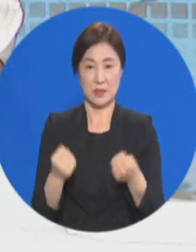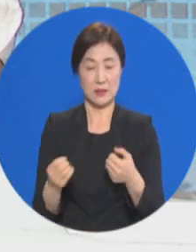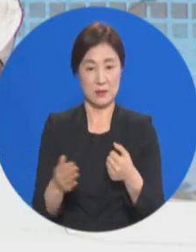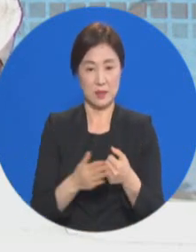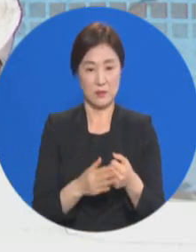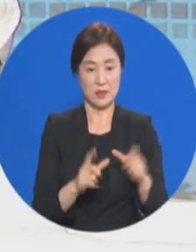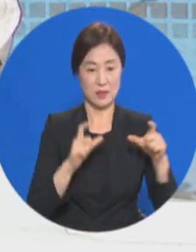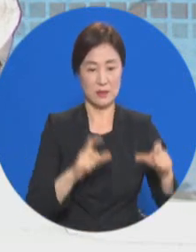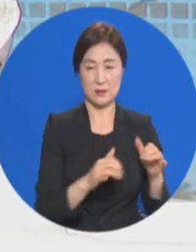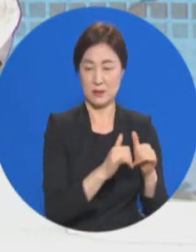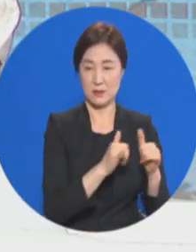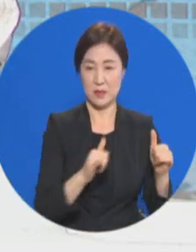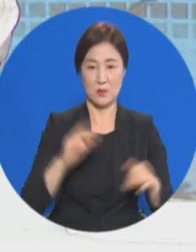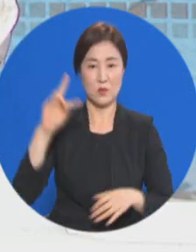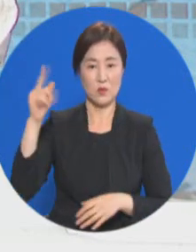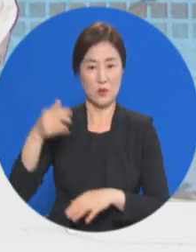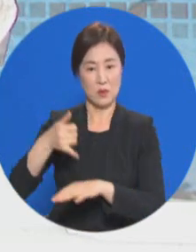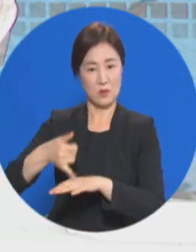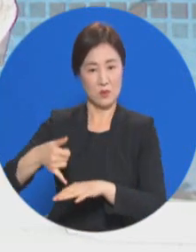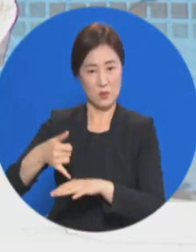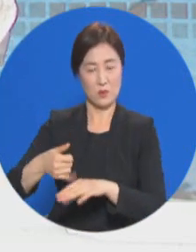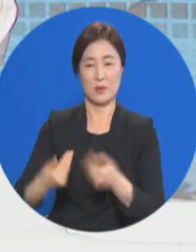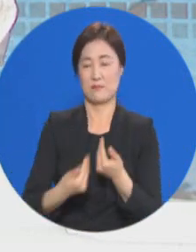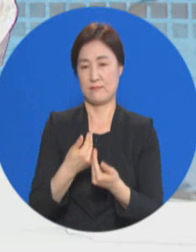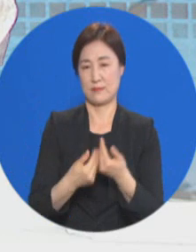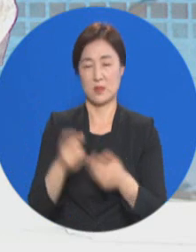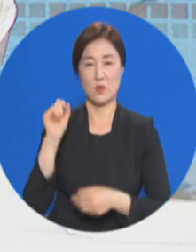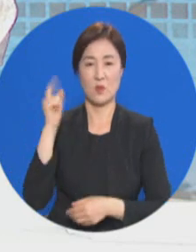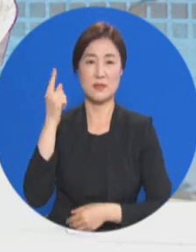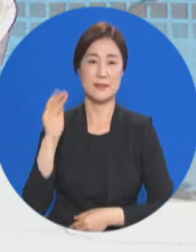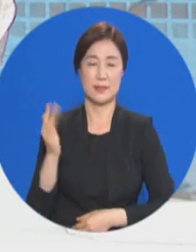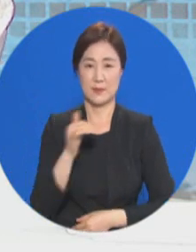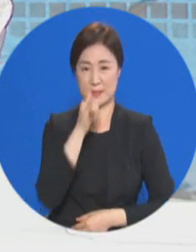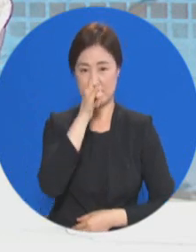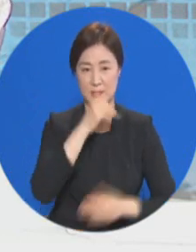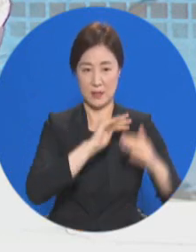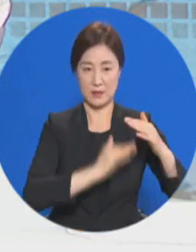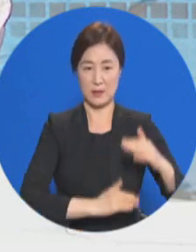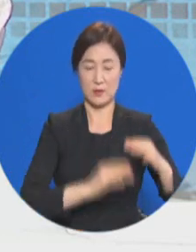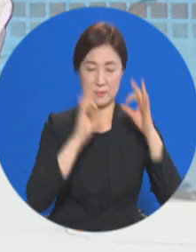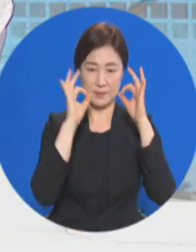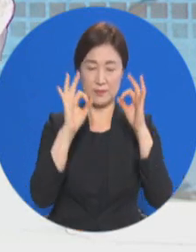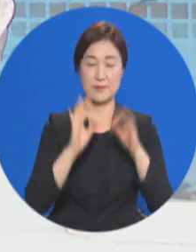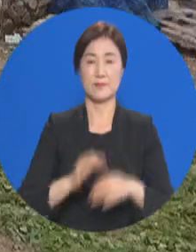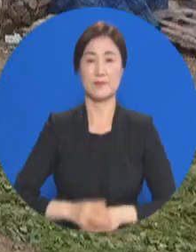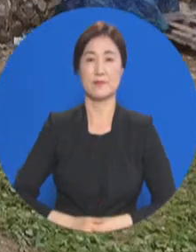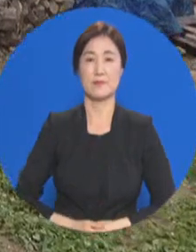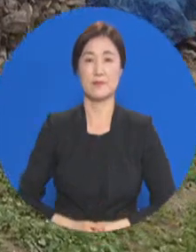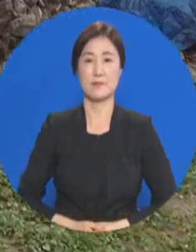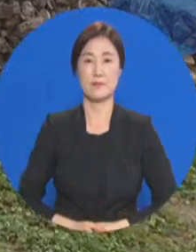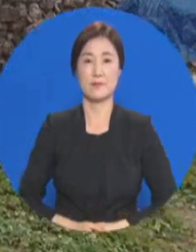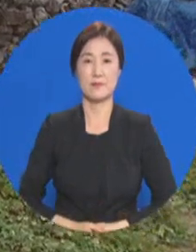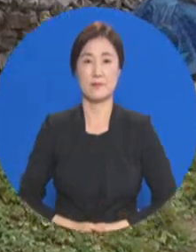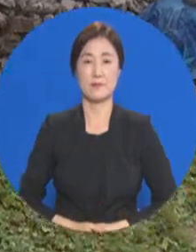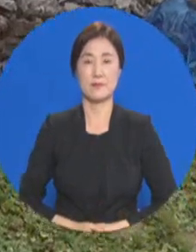귀촌인 사이 잇따르는 갈등의 원인이 되고 있습니다. 속사정을 강서영 기자가 취재했습니다.